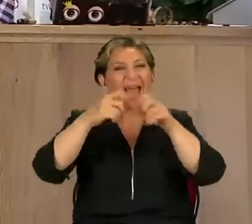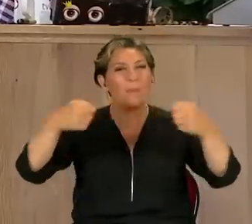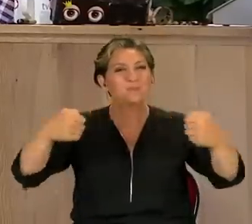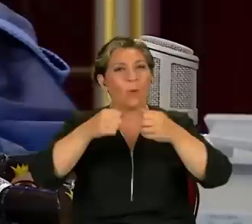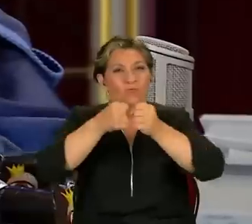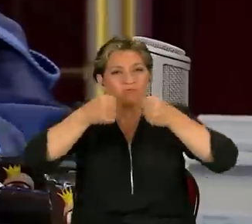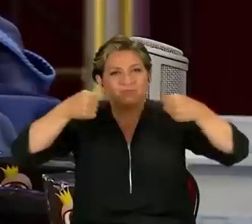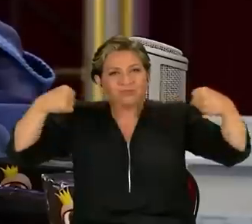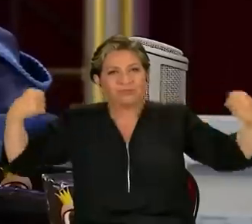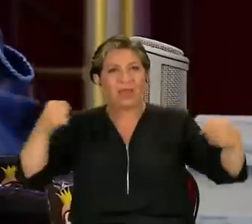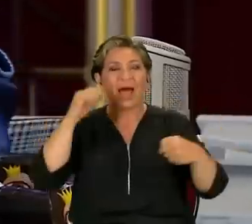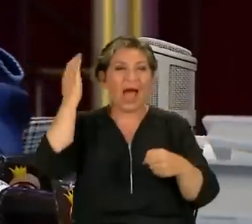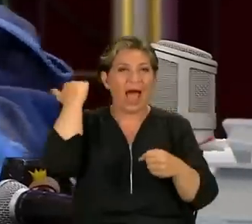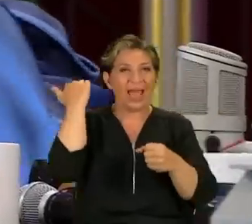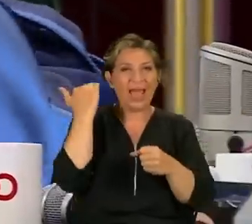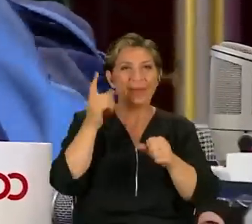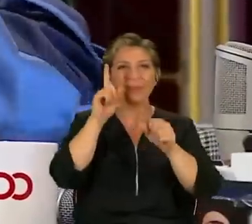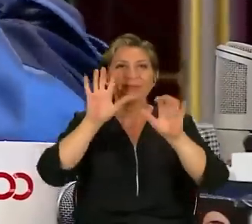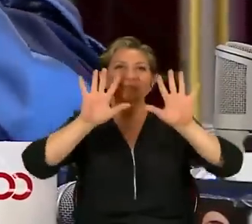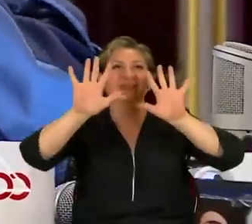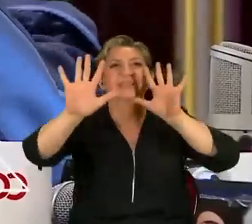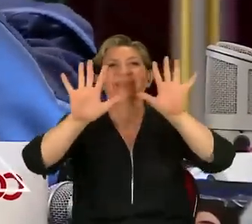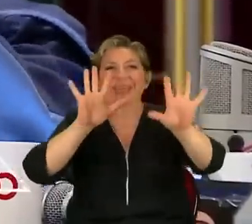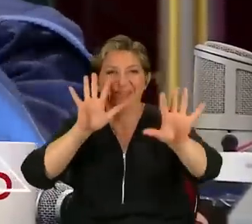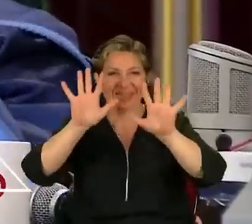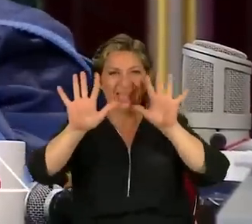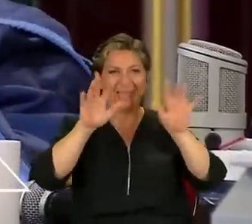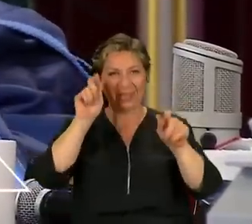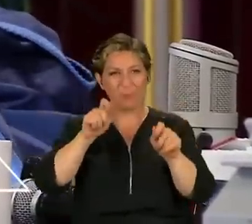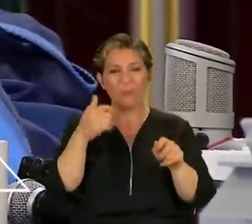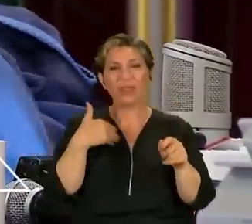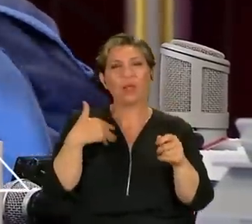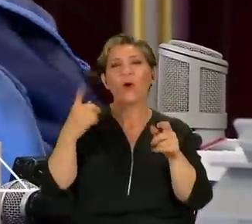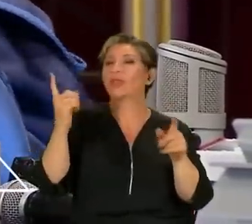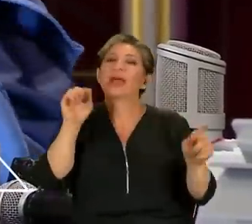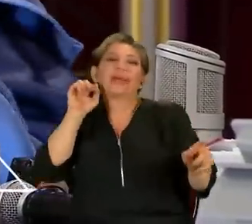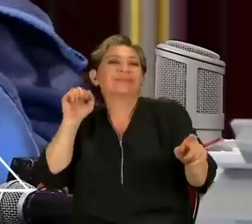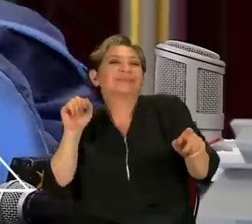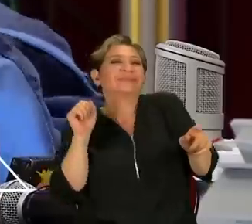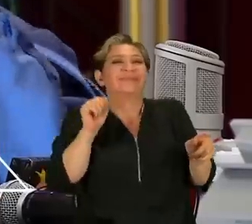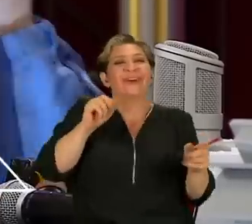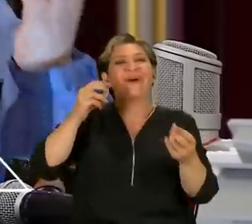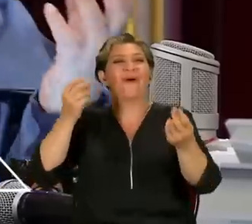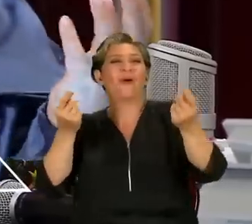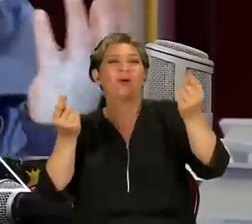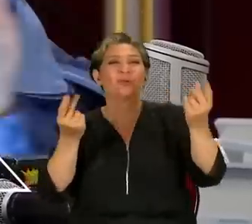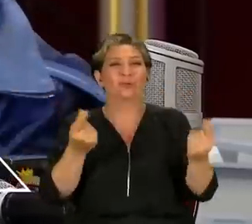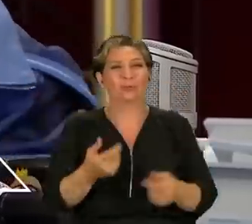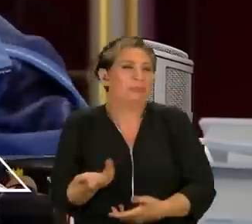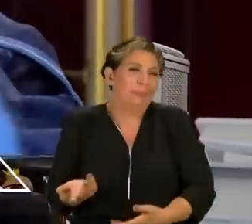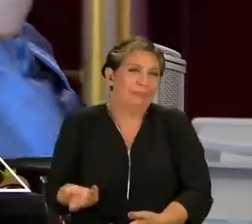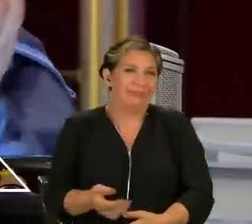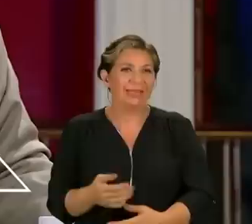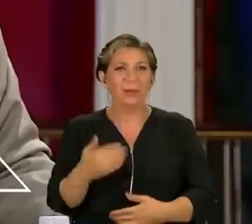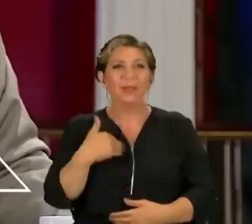Onu gerdiler. Arkada birileri silüetini çıkarıyor. Ya, güzel. Ben de onlara yaslanıp böyle bir sahne.